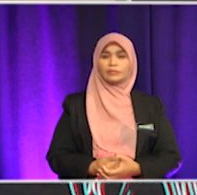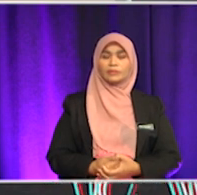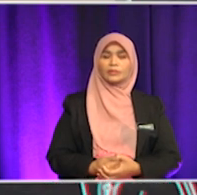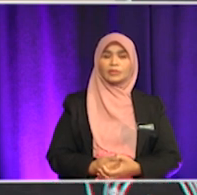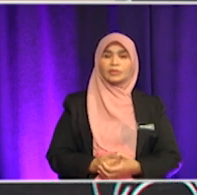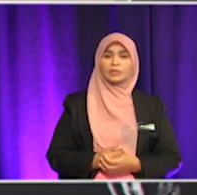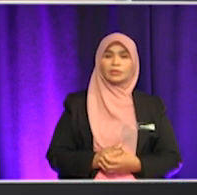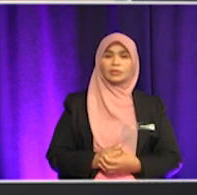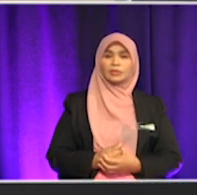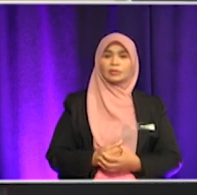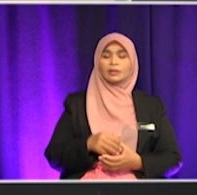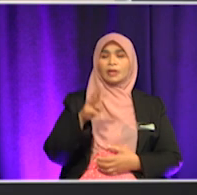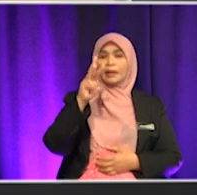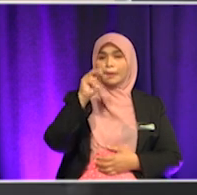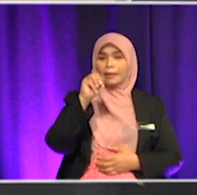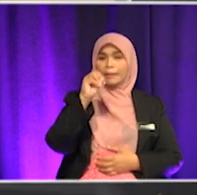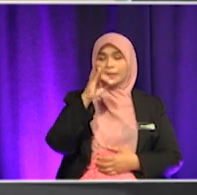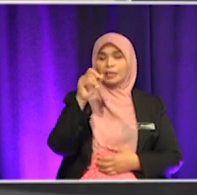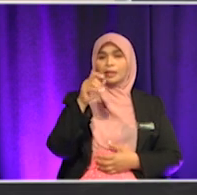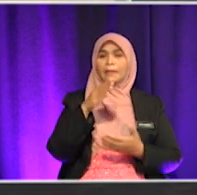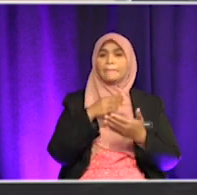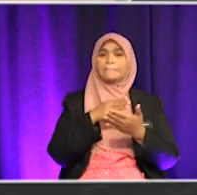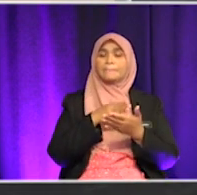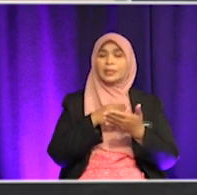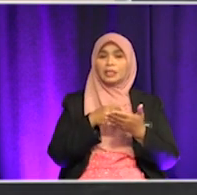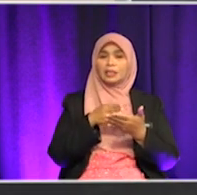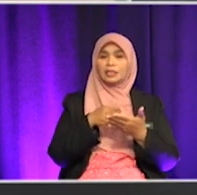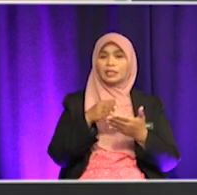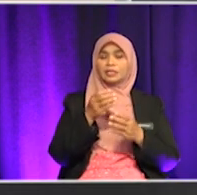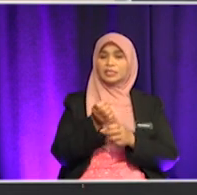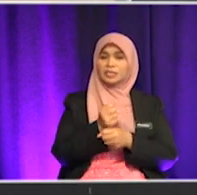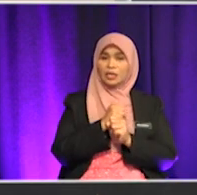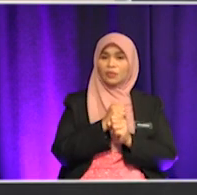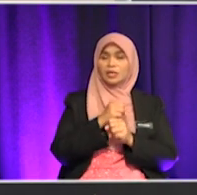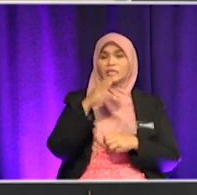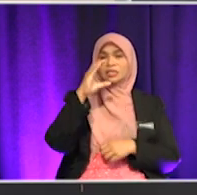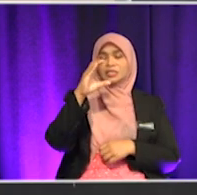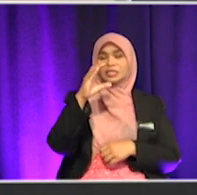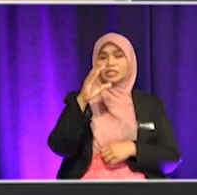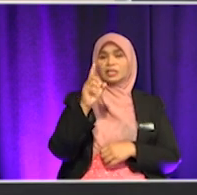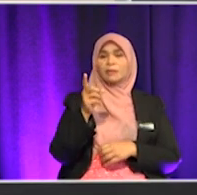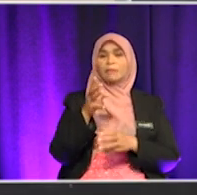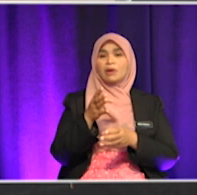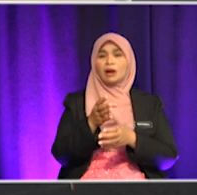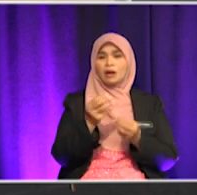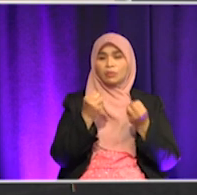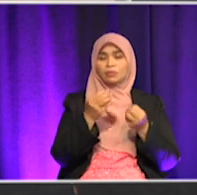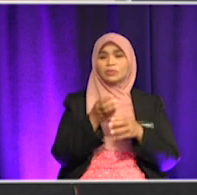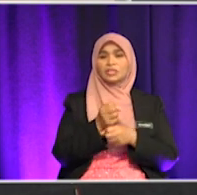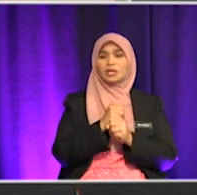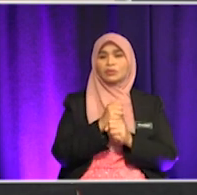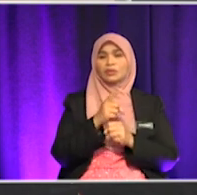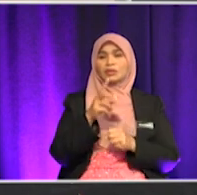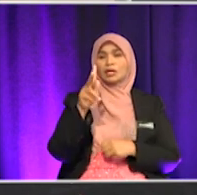Katakan M iaitu bilangan jam sewaan dan C dia nak menyewa sebuah kayak untuk